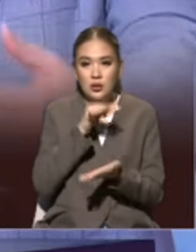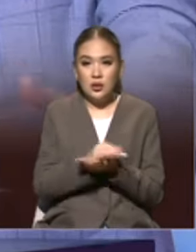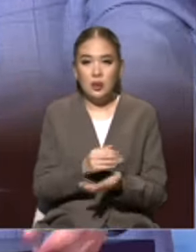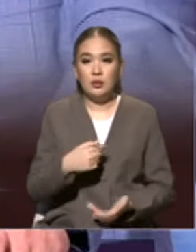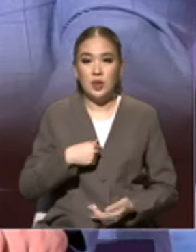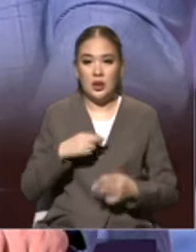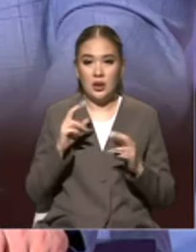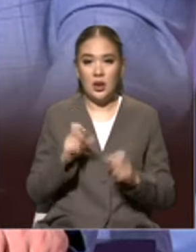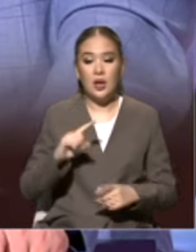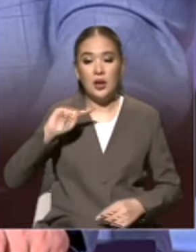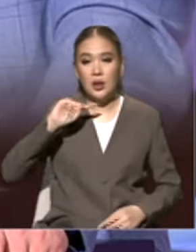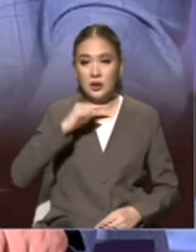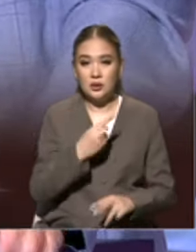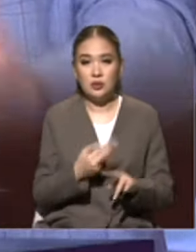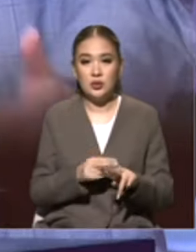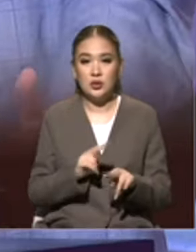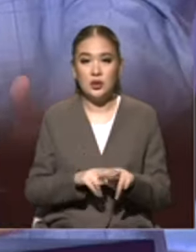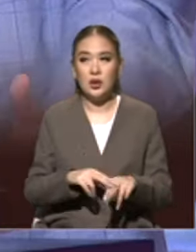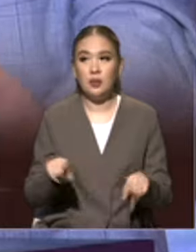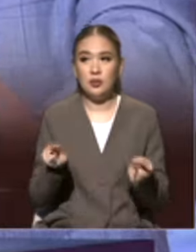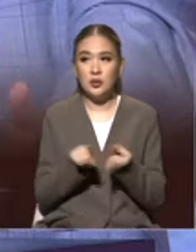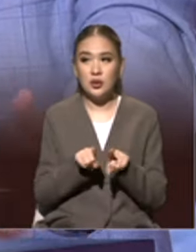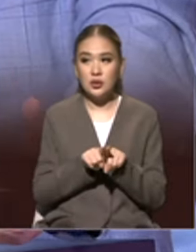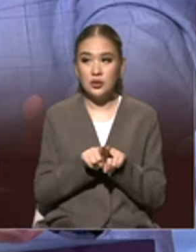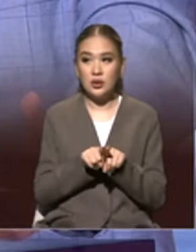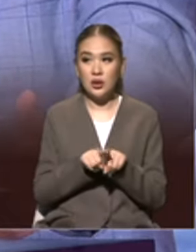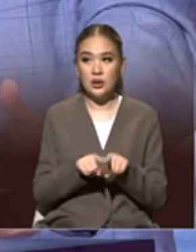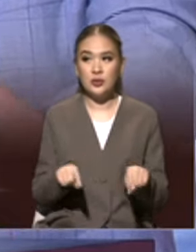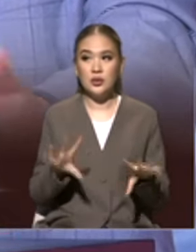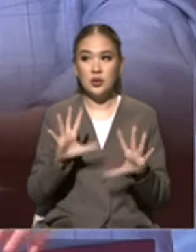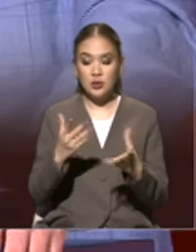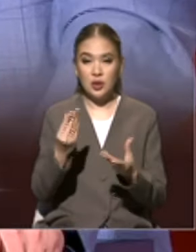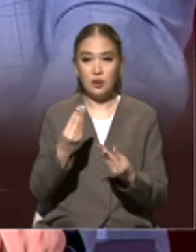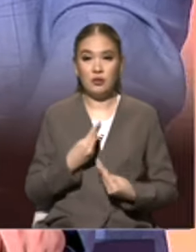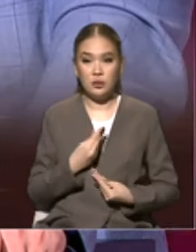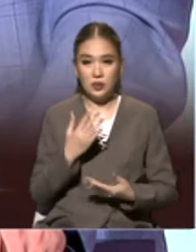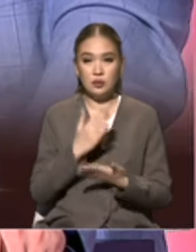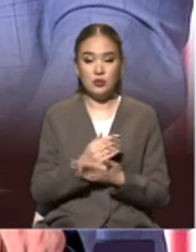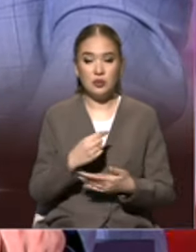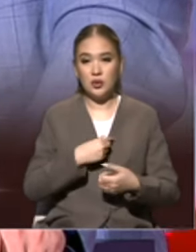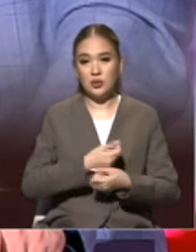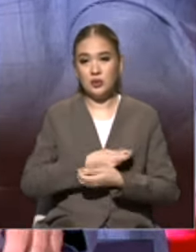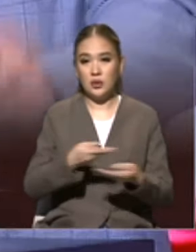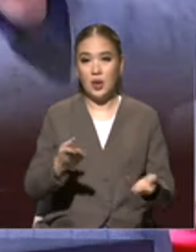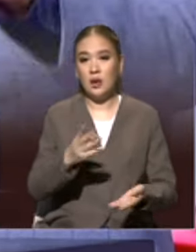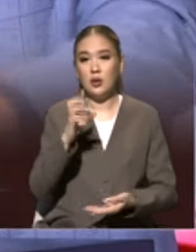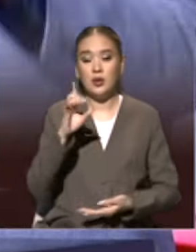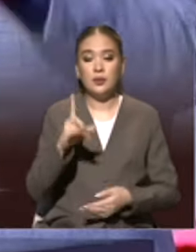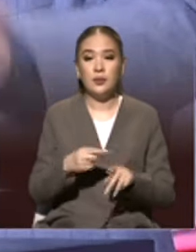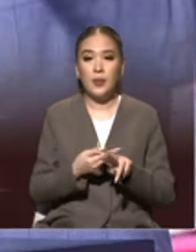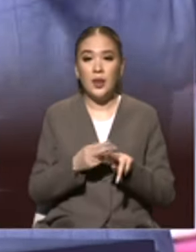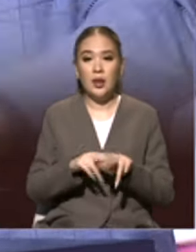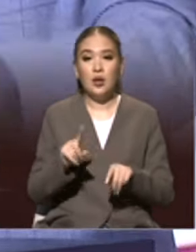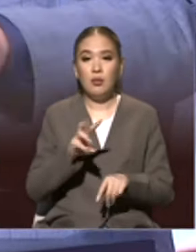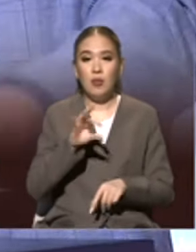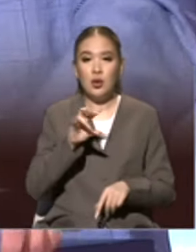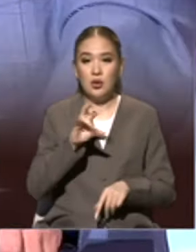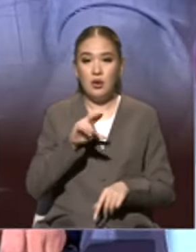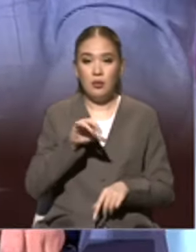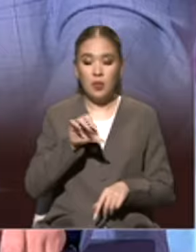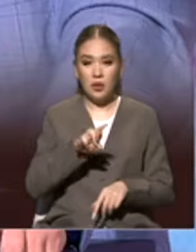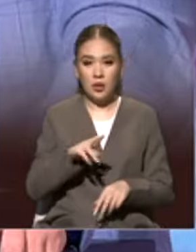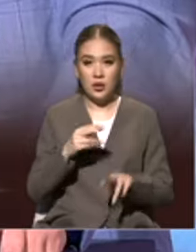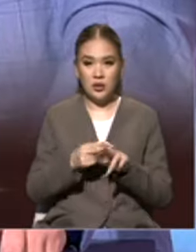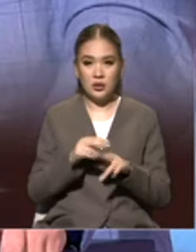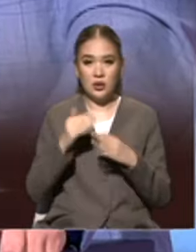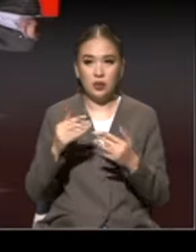экономист ретінде айтып келе, Самұрық қазынаны таратам, егер мен маған ондай мүмкіндік берсе, таратып жіберетін едім. Өйткені ол нағыз монополияны туғызып отырған жер болып отыр